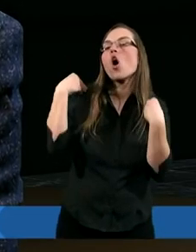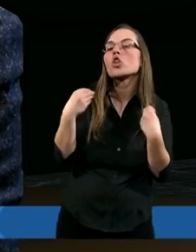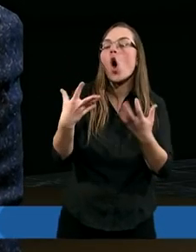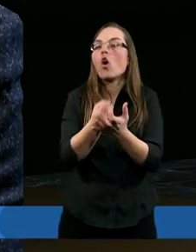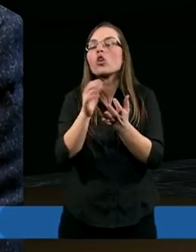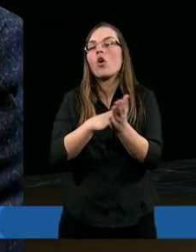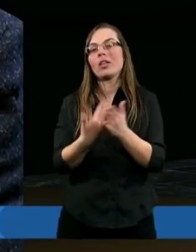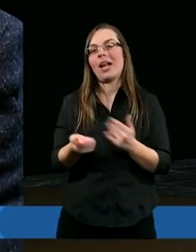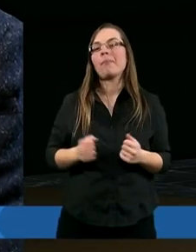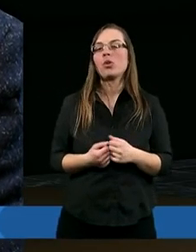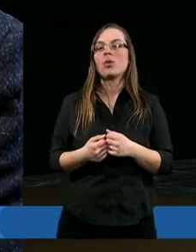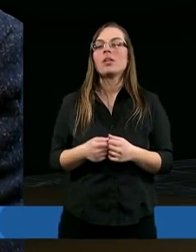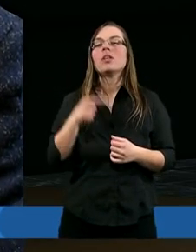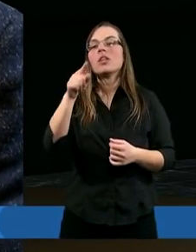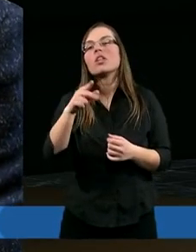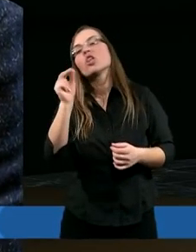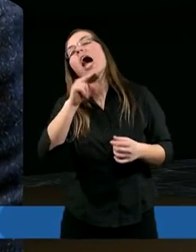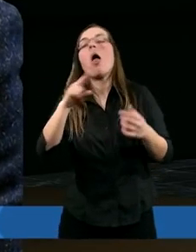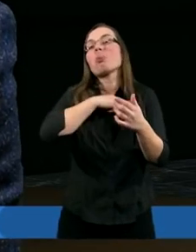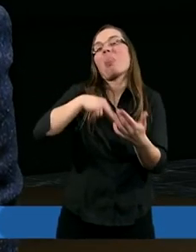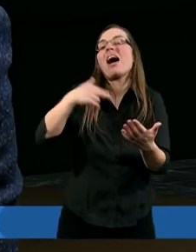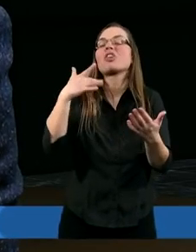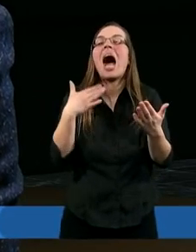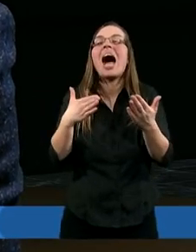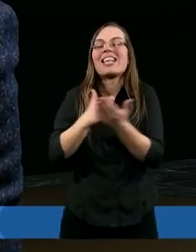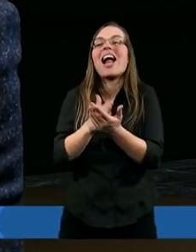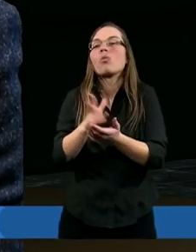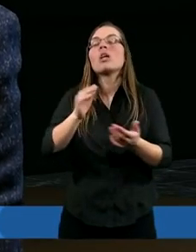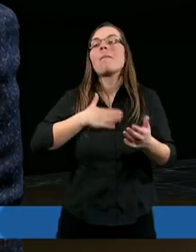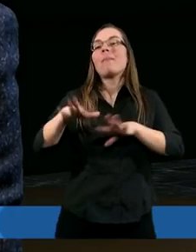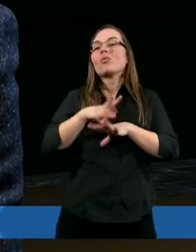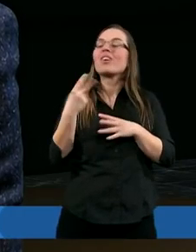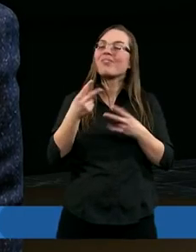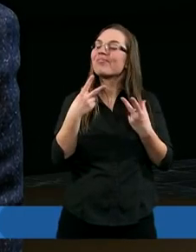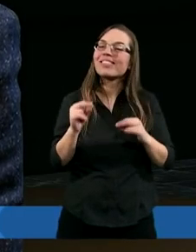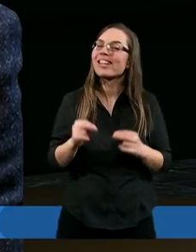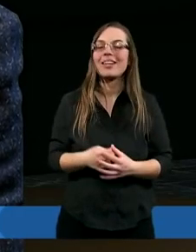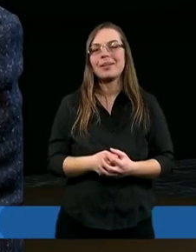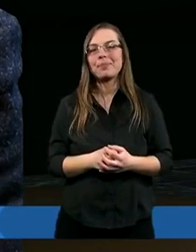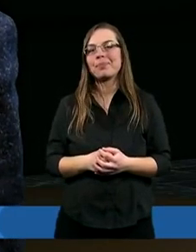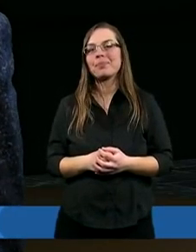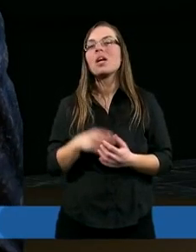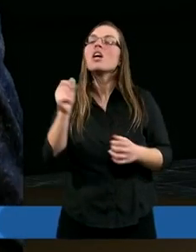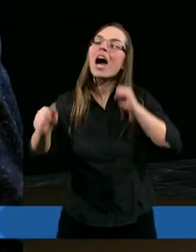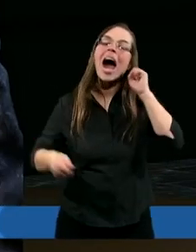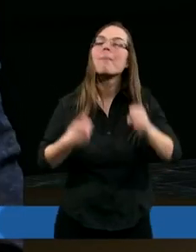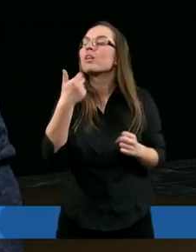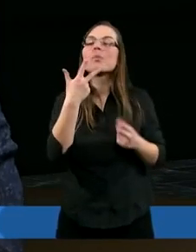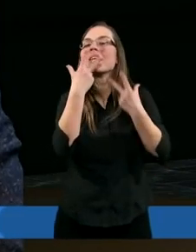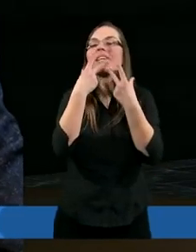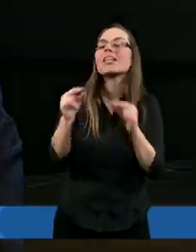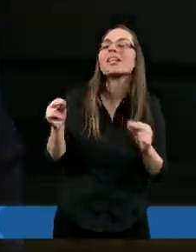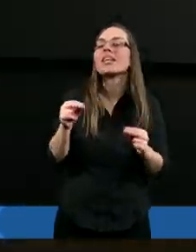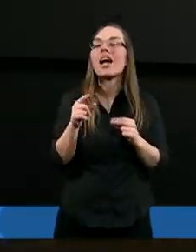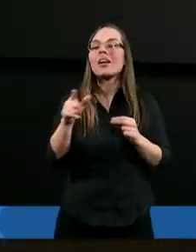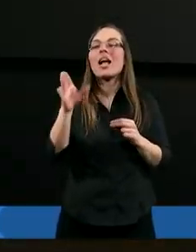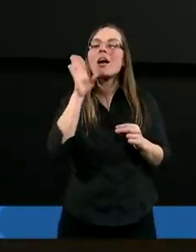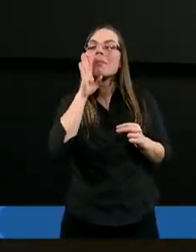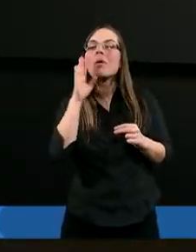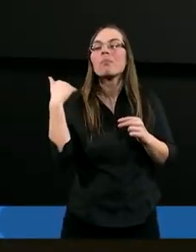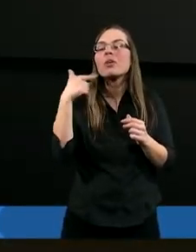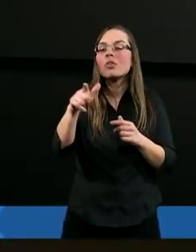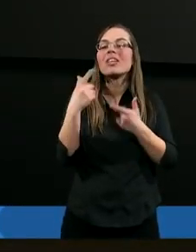osiągnąć. Że to jest nasza zasługa, że mamy Ducha Świętego. Żebyśmy nie... Tak jak